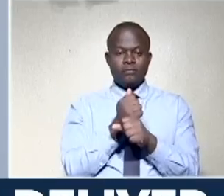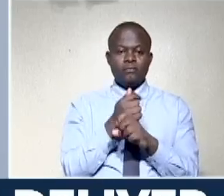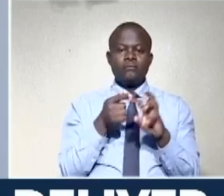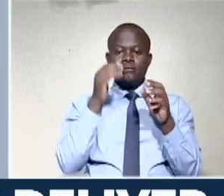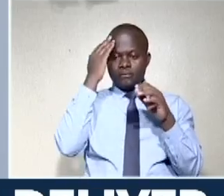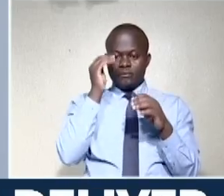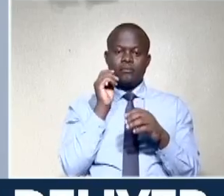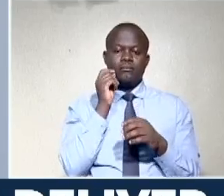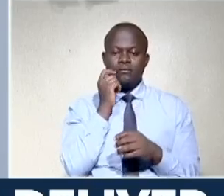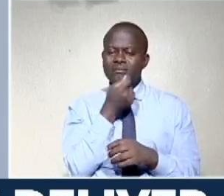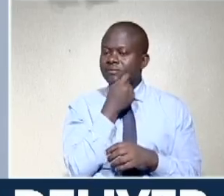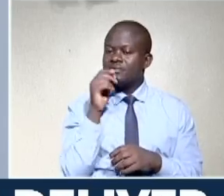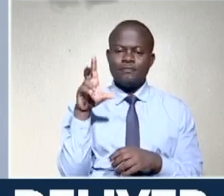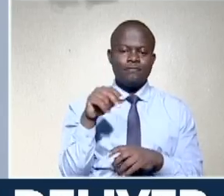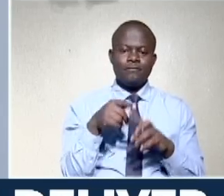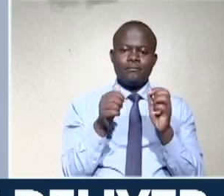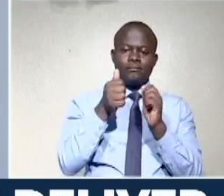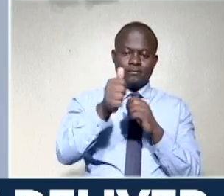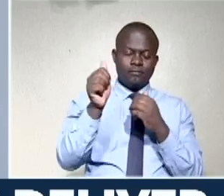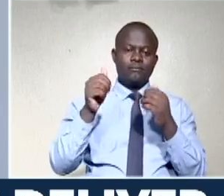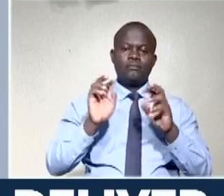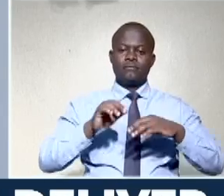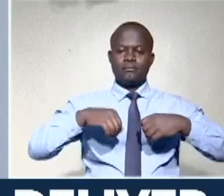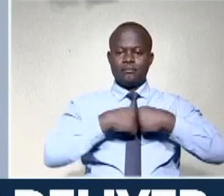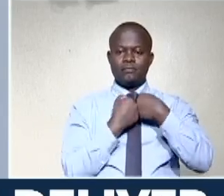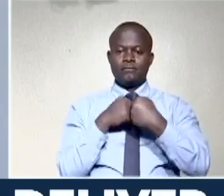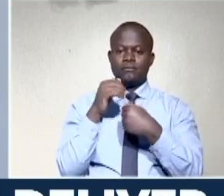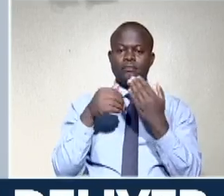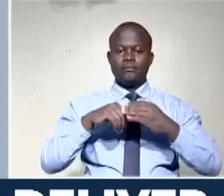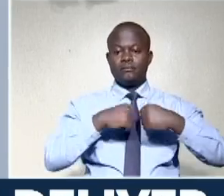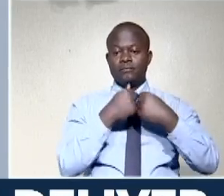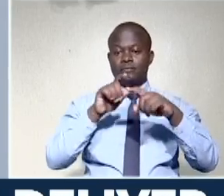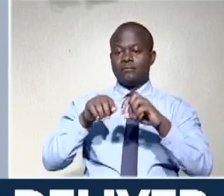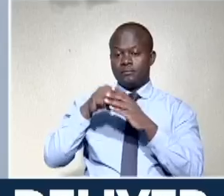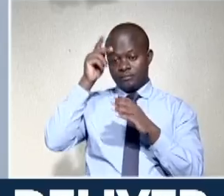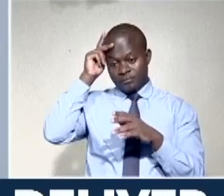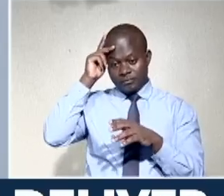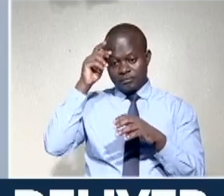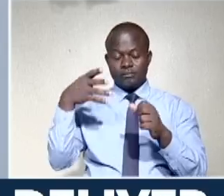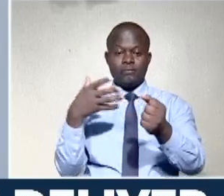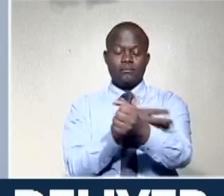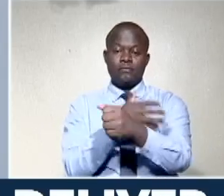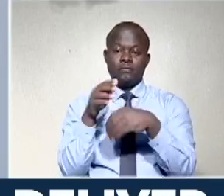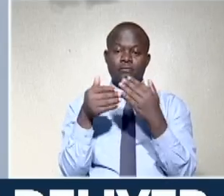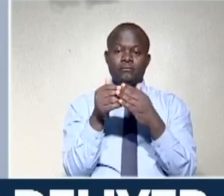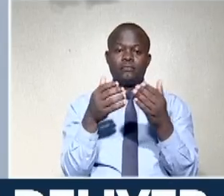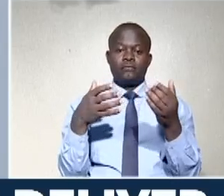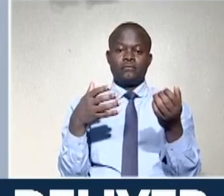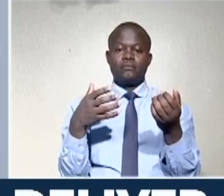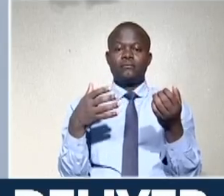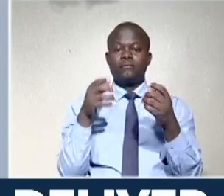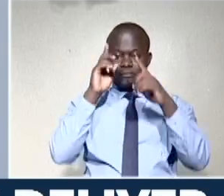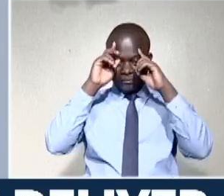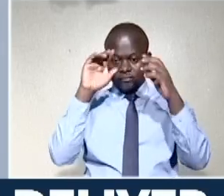atari ukubagirira ikigongwe, ahubwo ubwabo biteguye guhatana kandi bagahatana dushingiye ku bumenyi, ubushobozi, imbaraga,